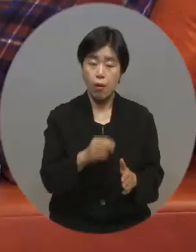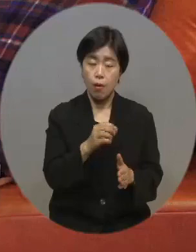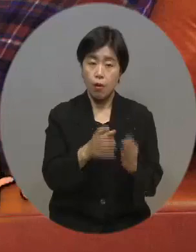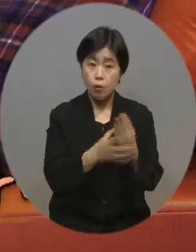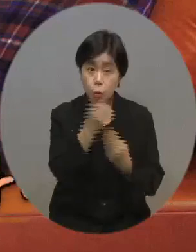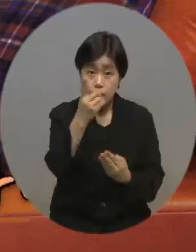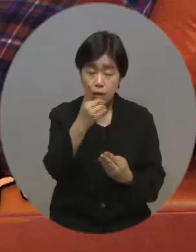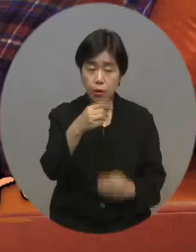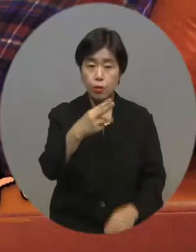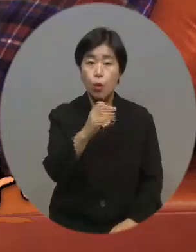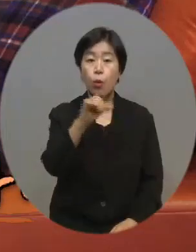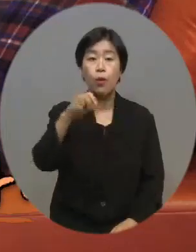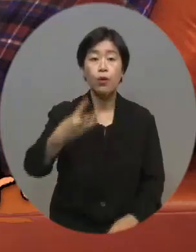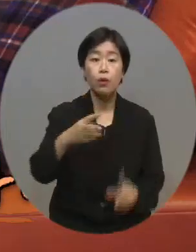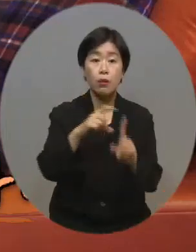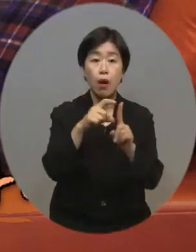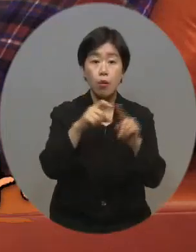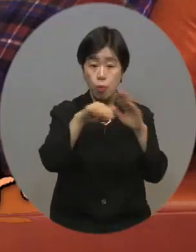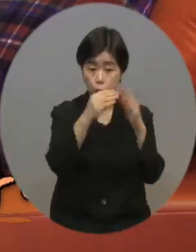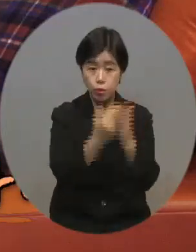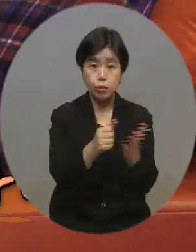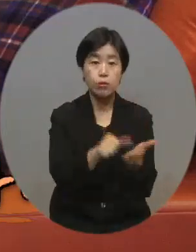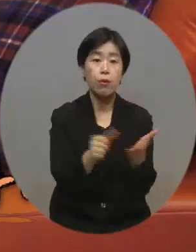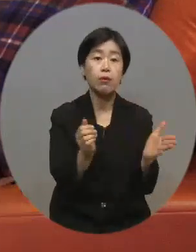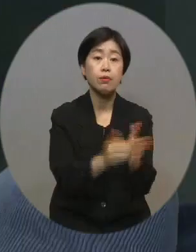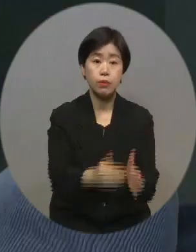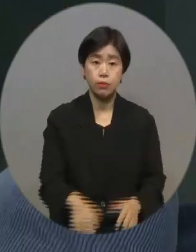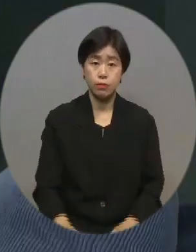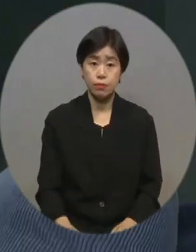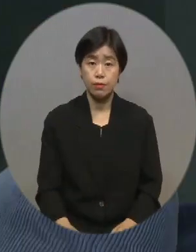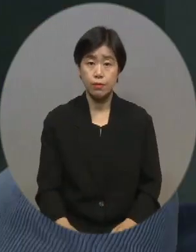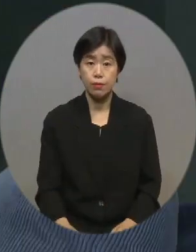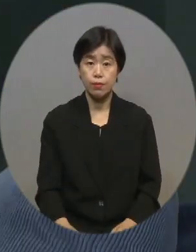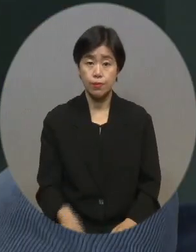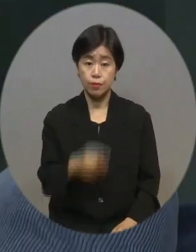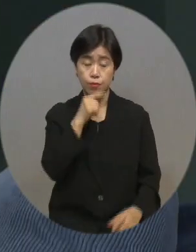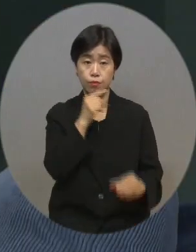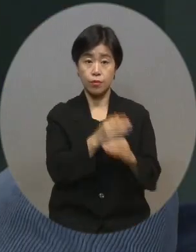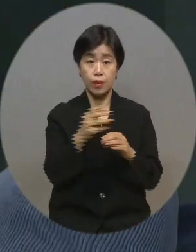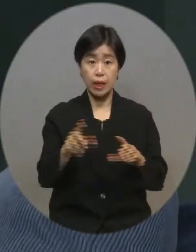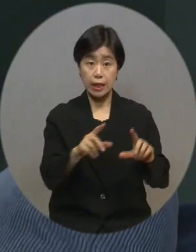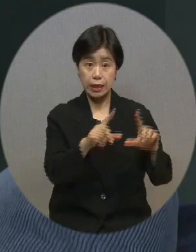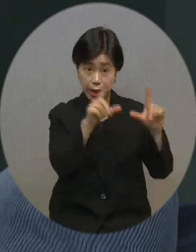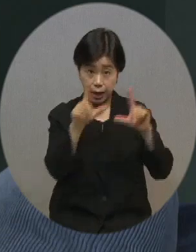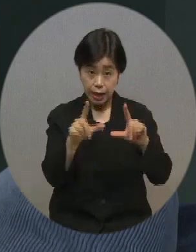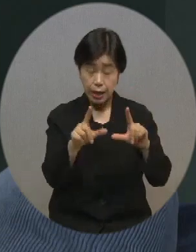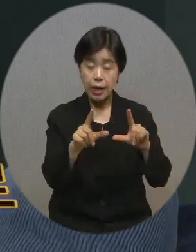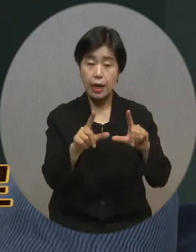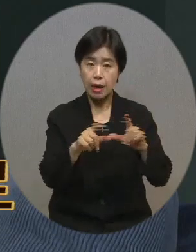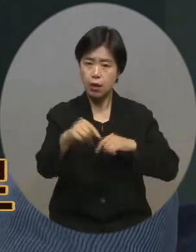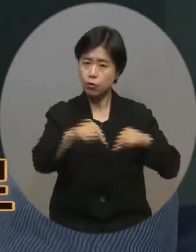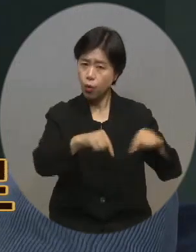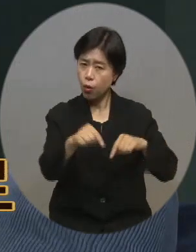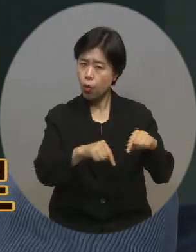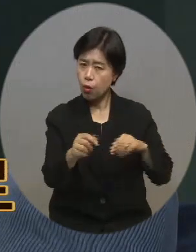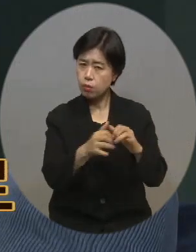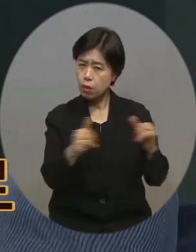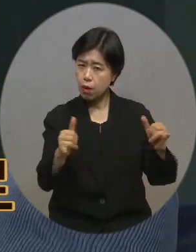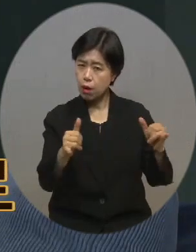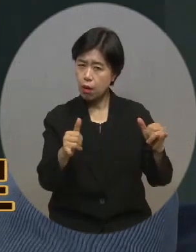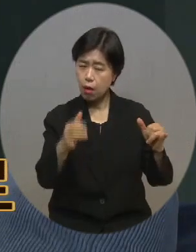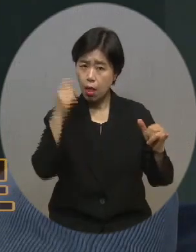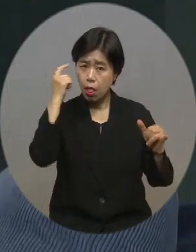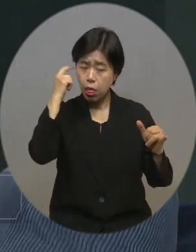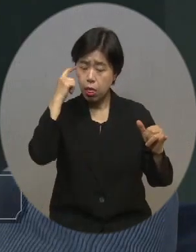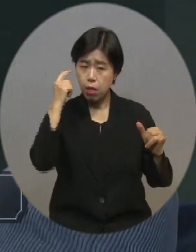제 말이 이렇게 될 거를 모를 리가 없잖아요. 북한에 지금 정책 결정 만드는 어떤 그 두뇌가 없는 모양이라고